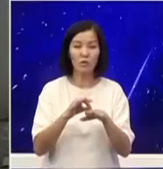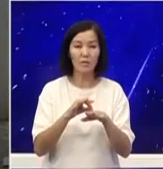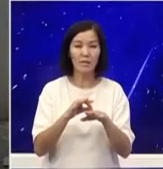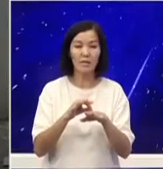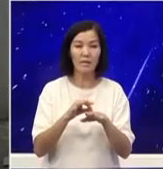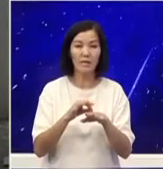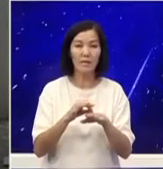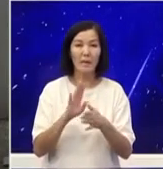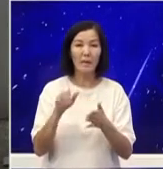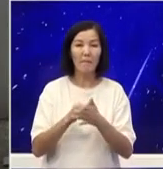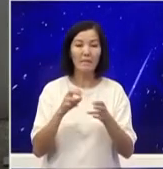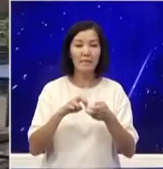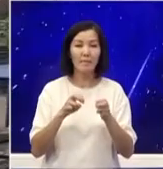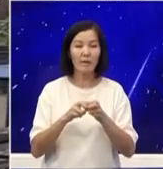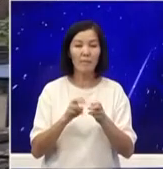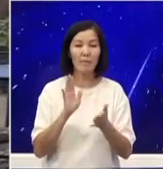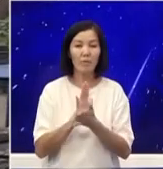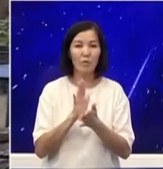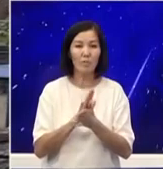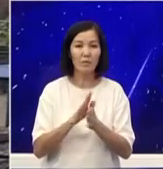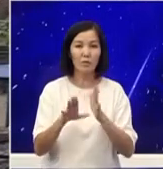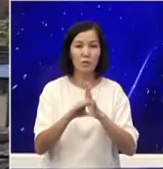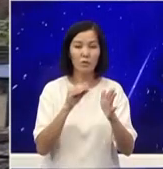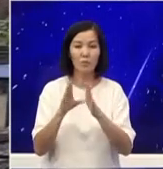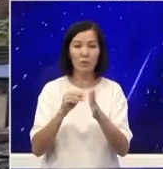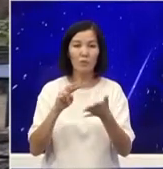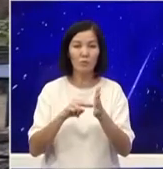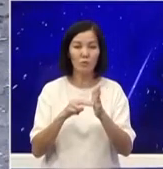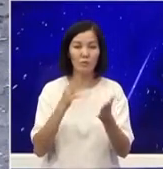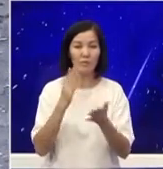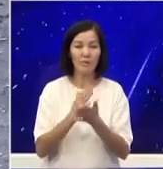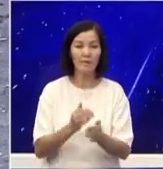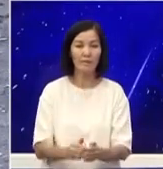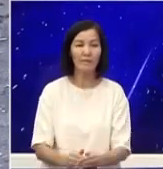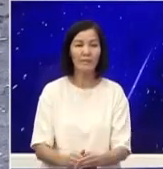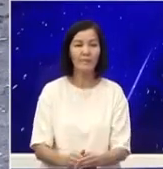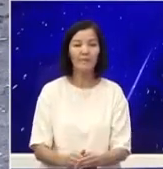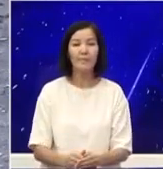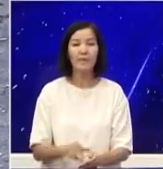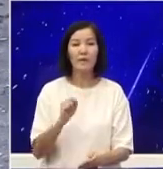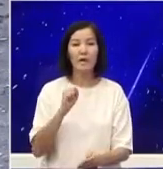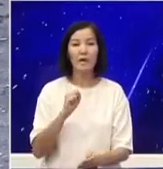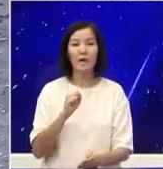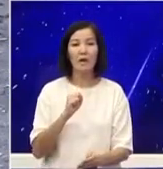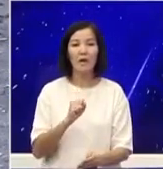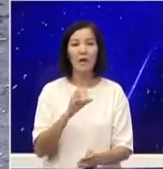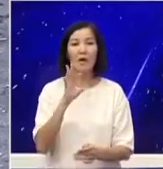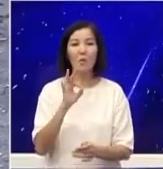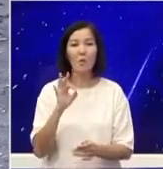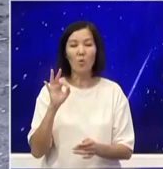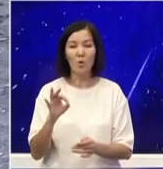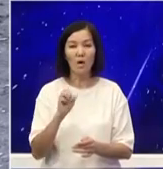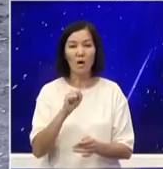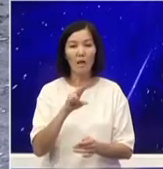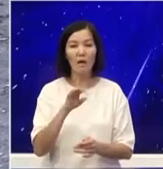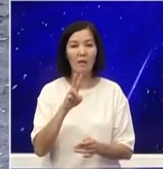айтады. Ал басты мәселе күл қоқысты сұрыптау жайы жоспарда екен. Ауа Алатау мекемесі арқылы қазір